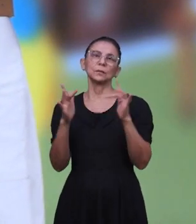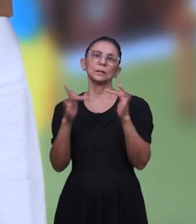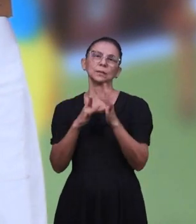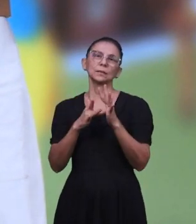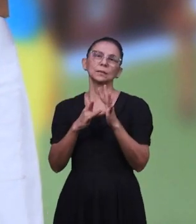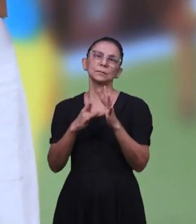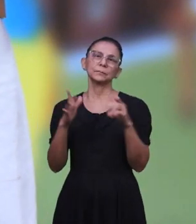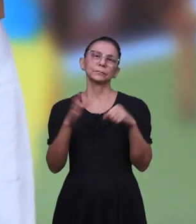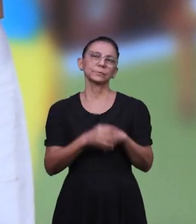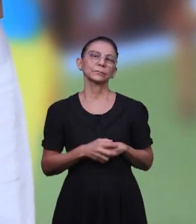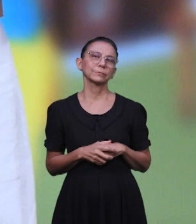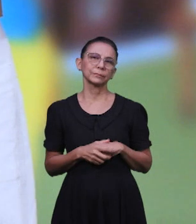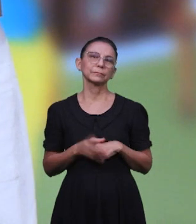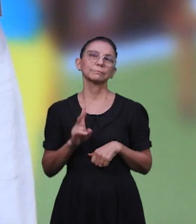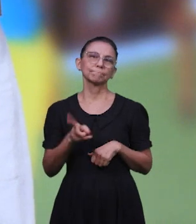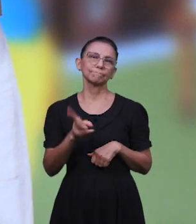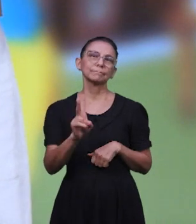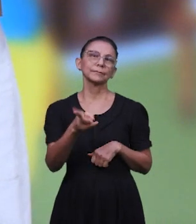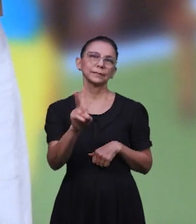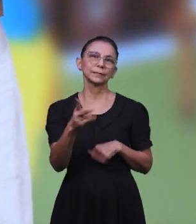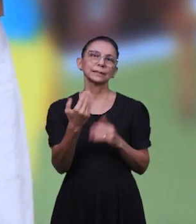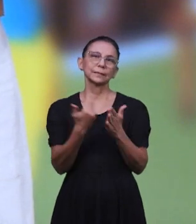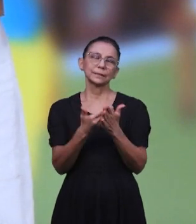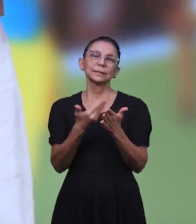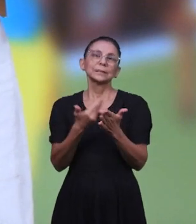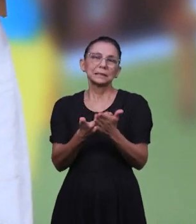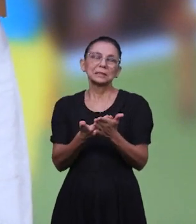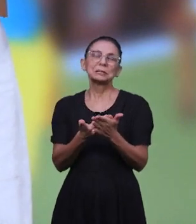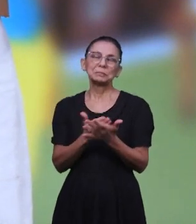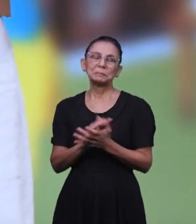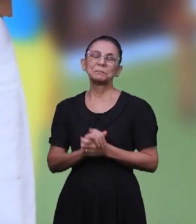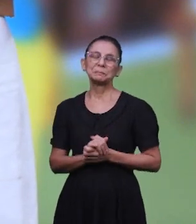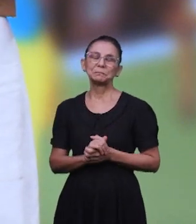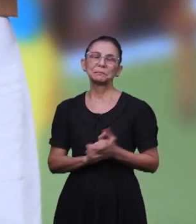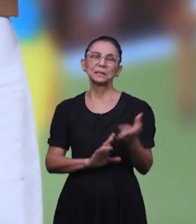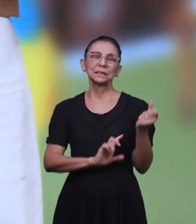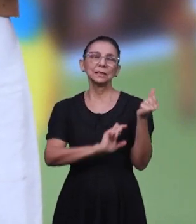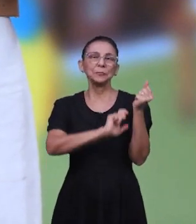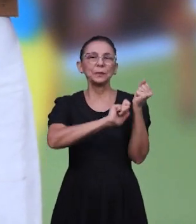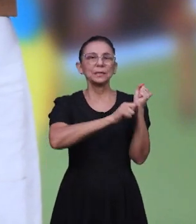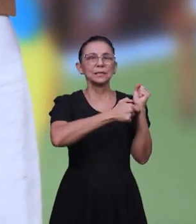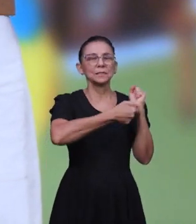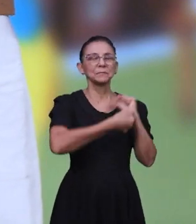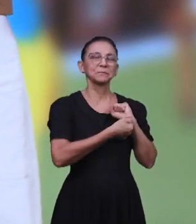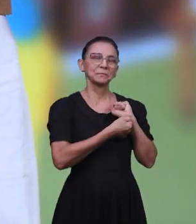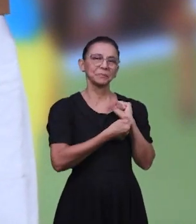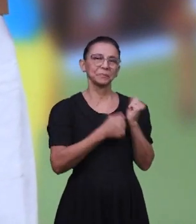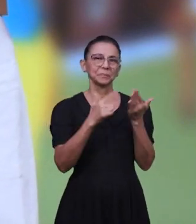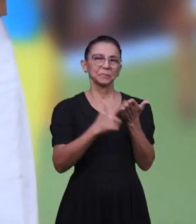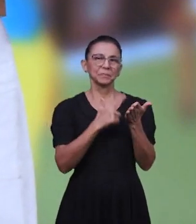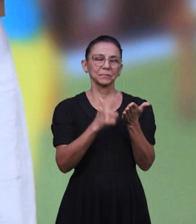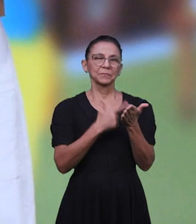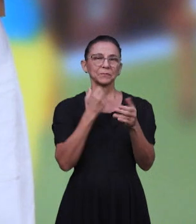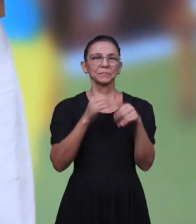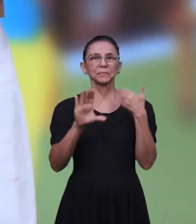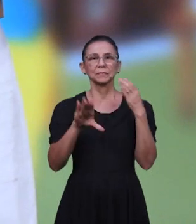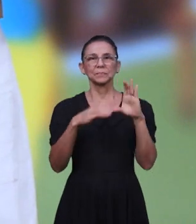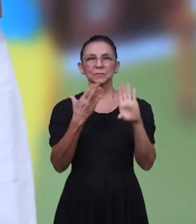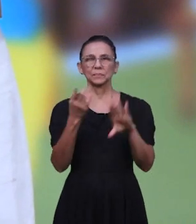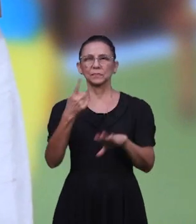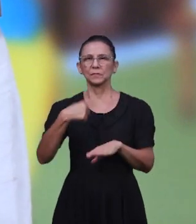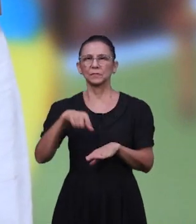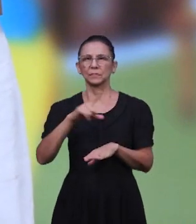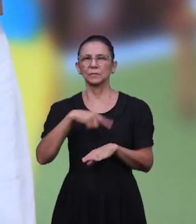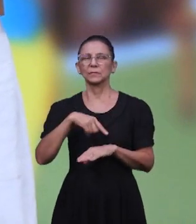Jésus. Nous allons continuer notre étude sur le secret du livre de Cantiques. Nous avons